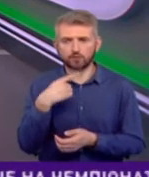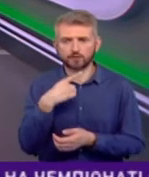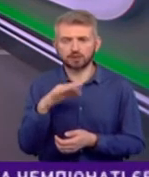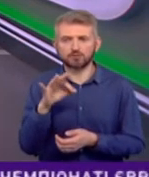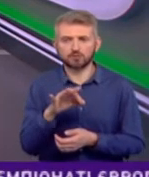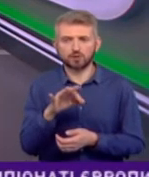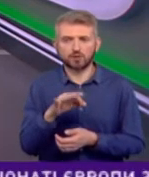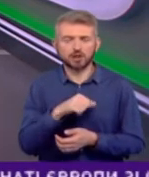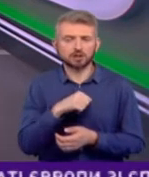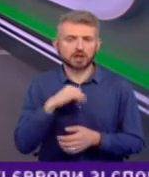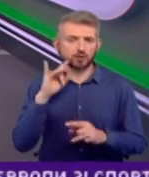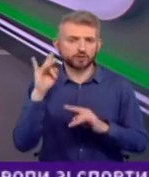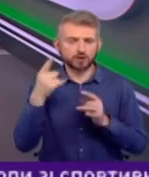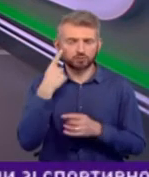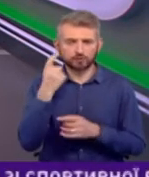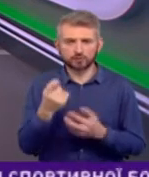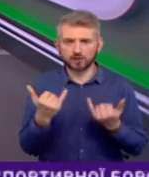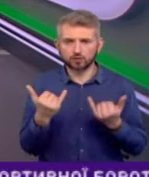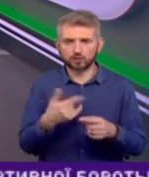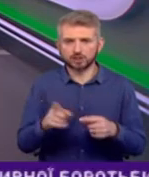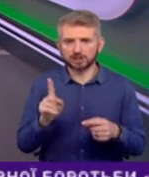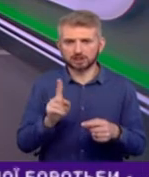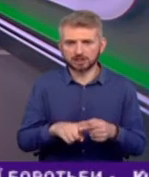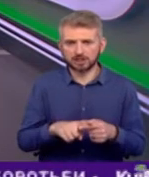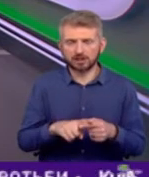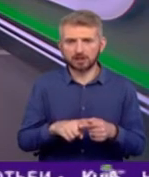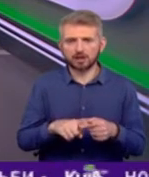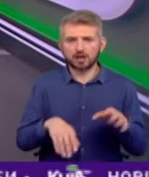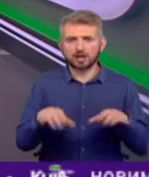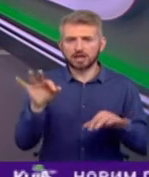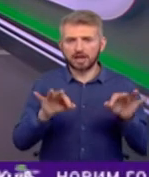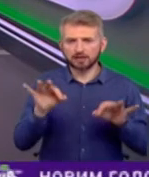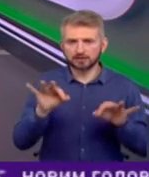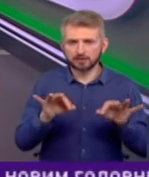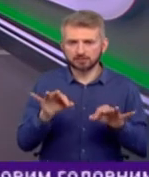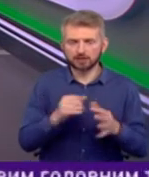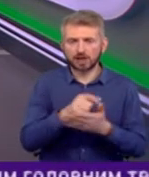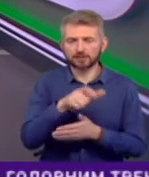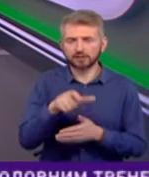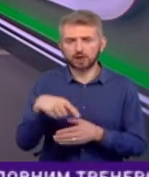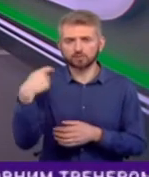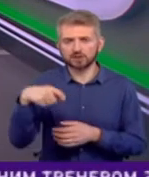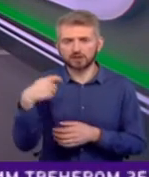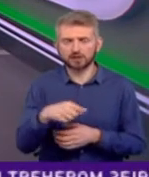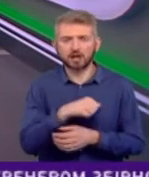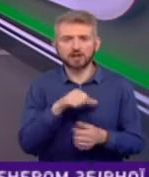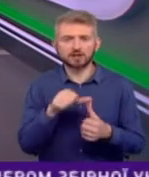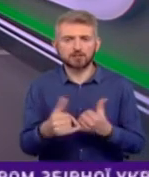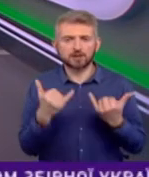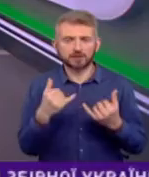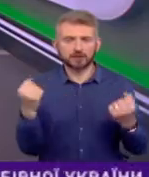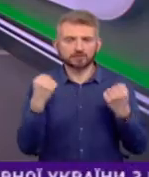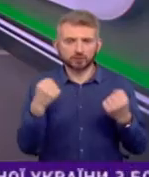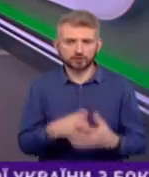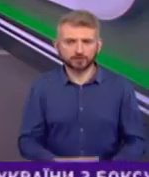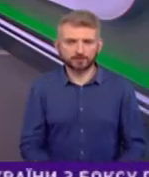напевне, найрезонансніше повідомлення за сьогодні. Це рейтинг кандидатів у президенти. Ну, а саме зараз спорт, тож не